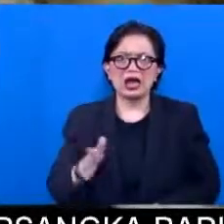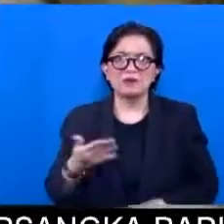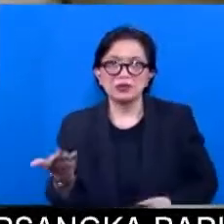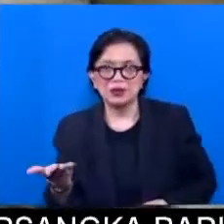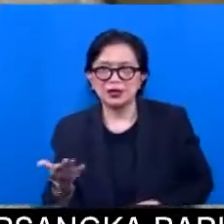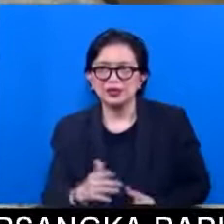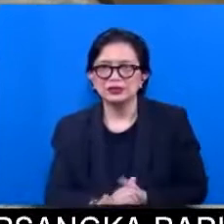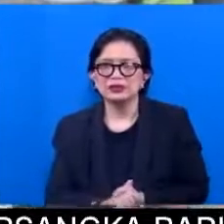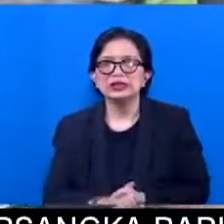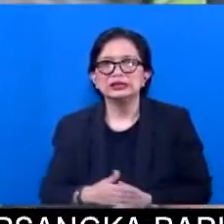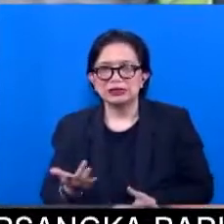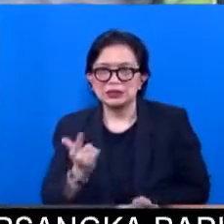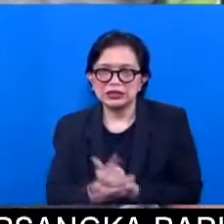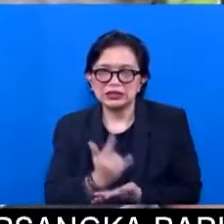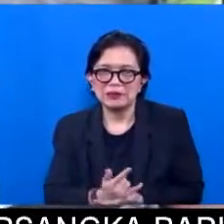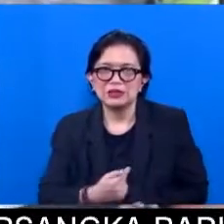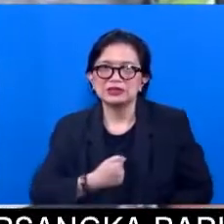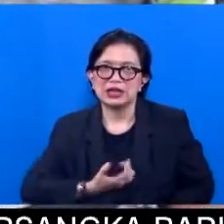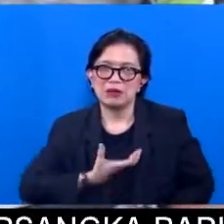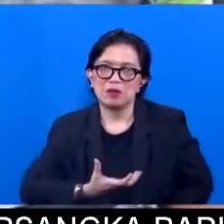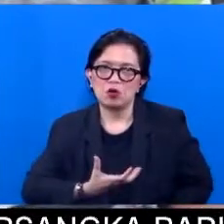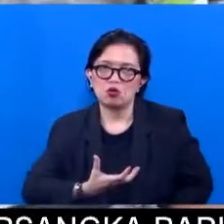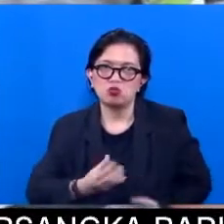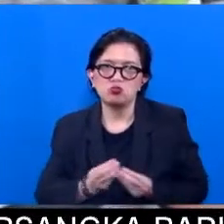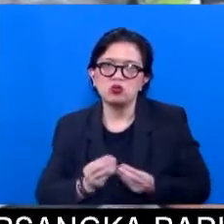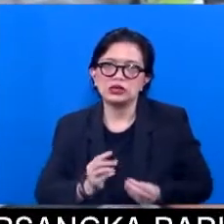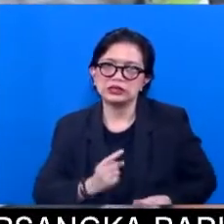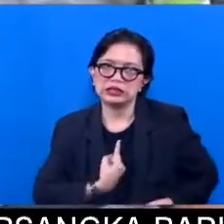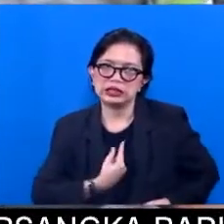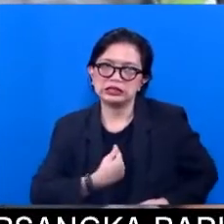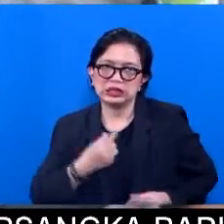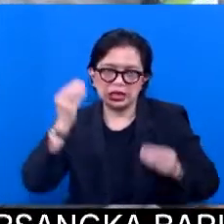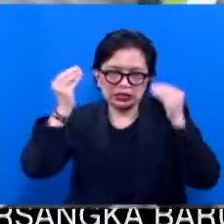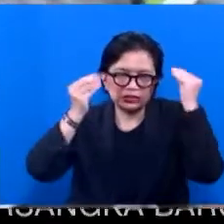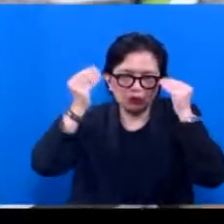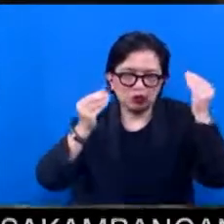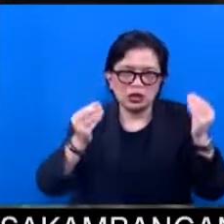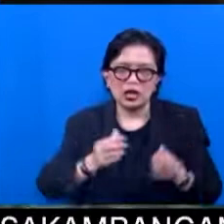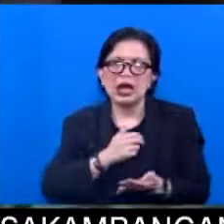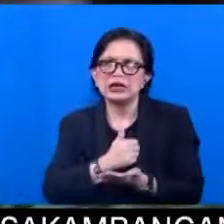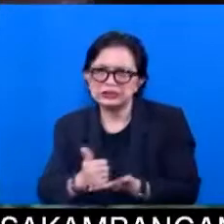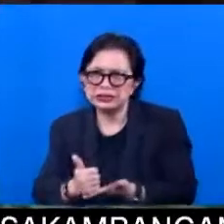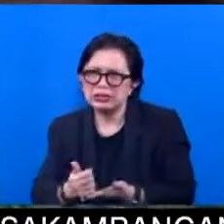untuk kesibukan diri lah, tapi sebenarnya nggak cukup pak, asli nggak cukup.